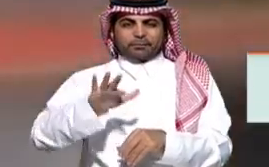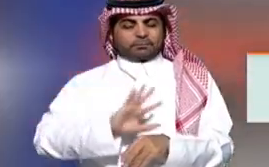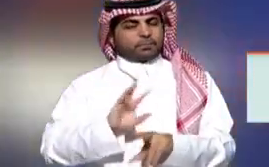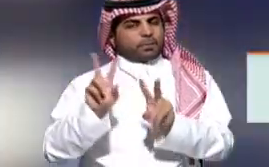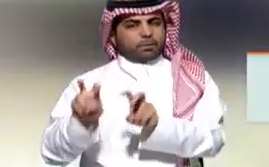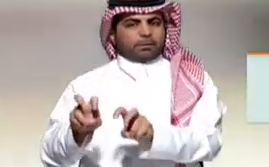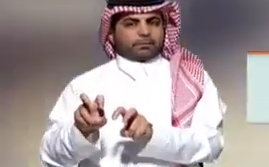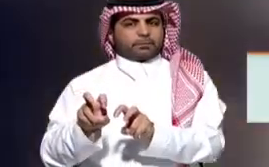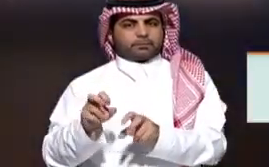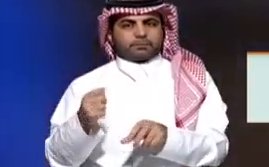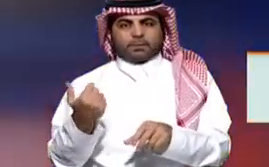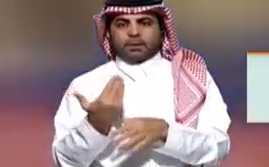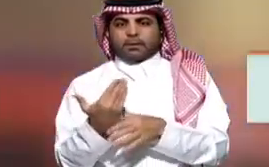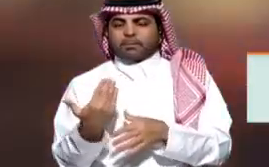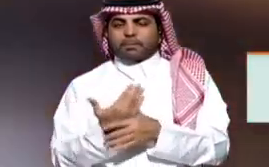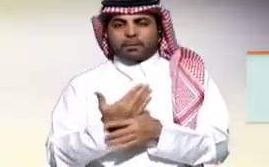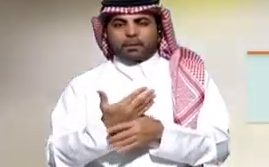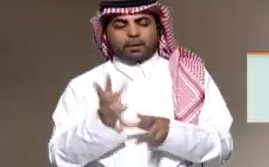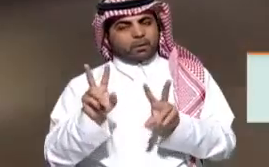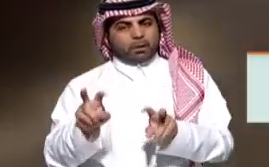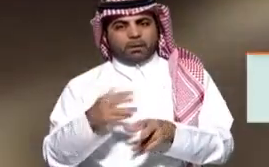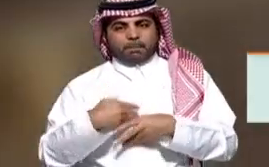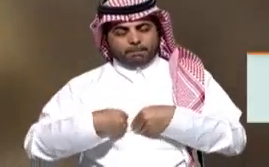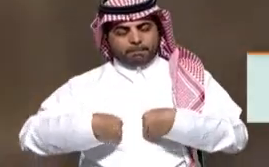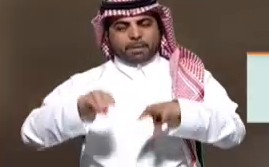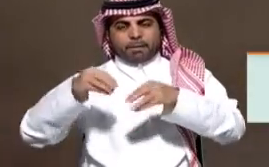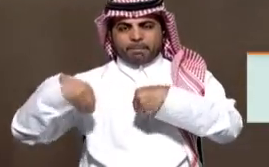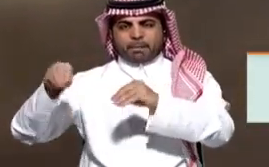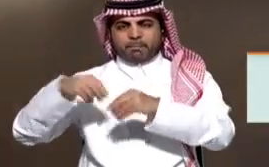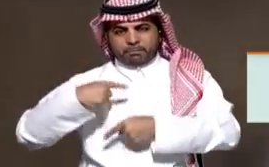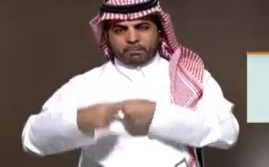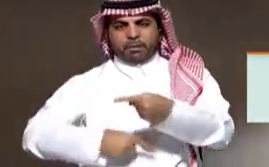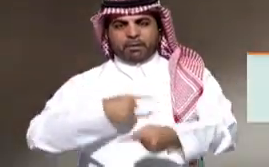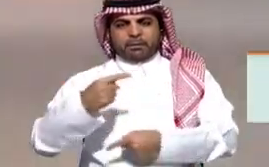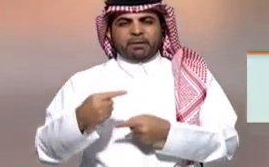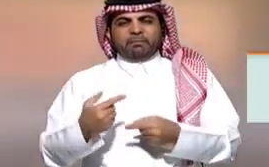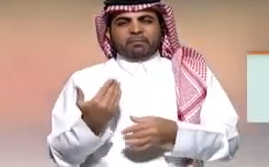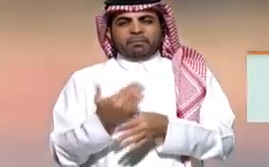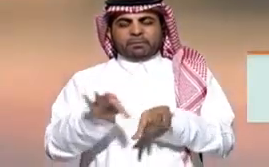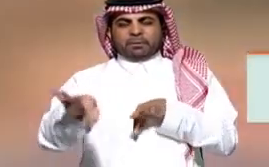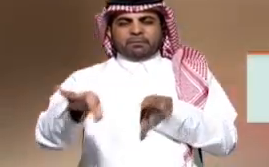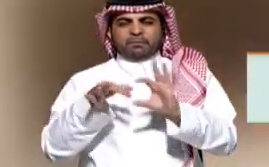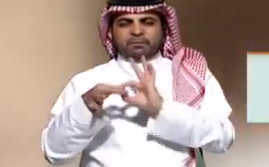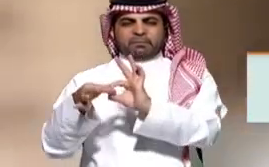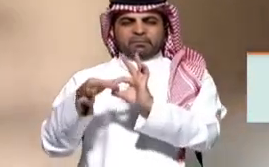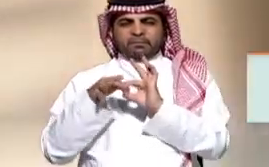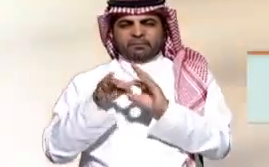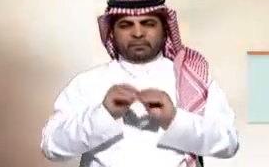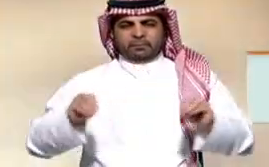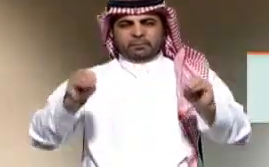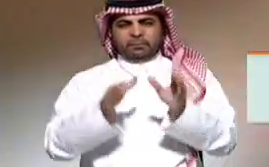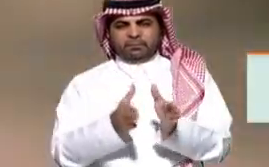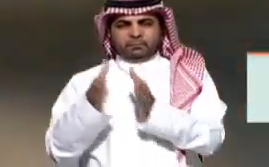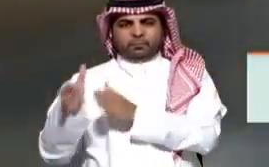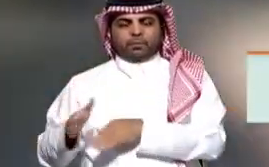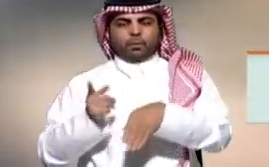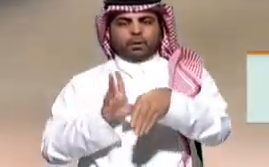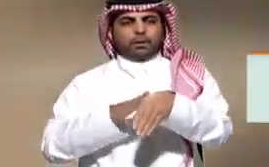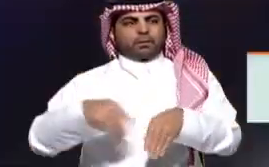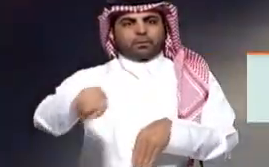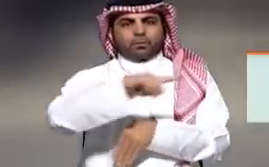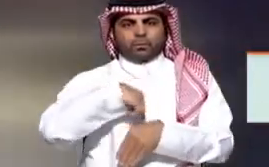هذه الممارسات ودعتهم إلى ضخ الكميات بالسوق حسب التنسيق مع الهيئة. كما دعت الوزارة